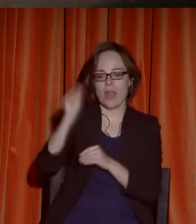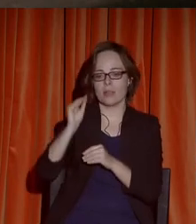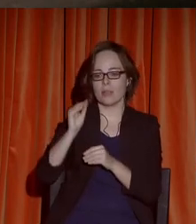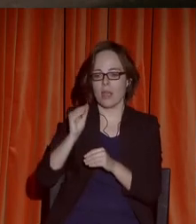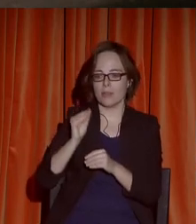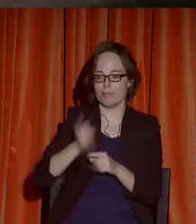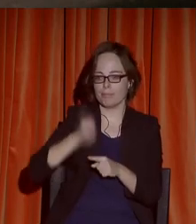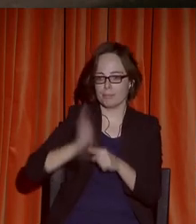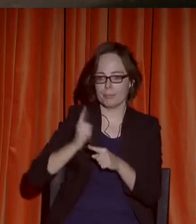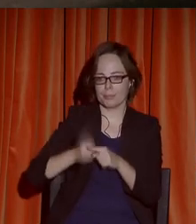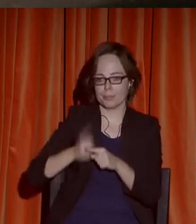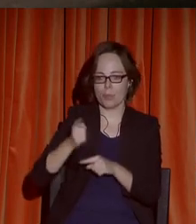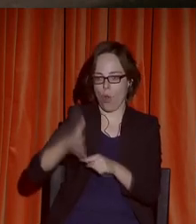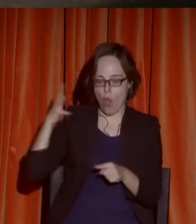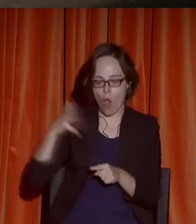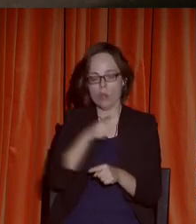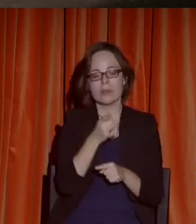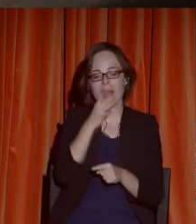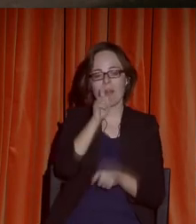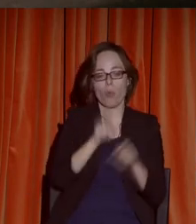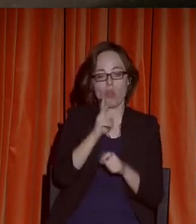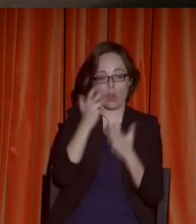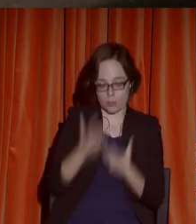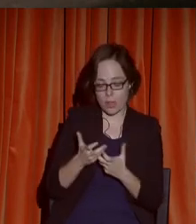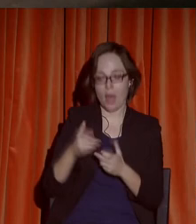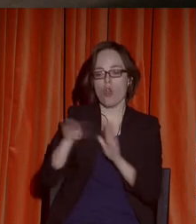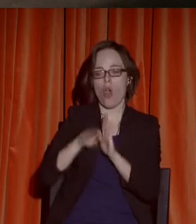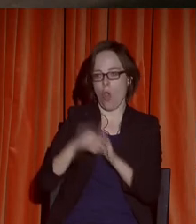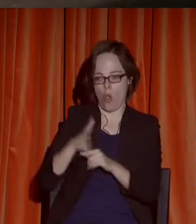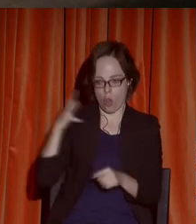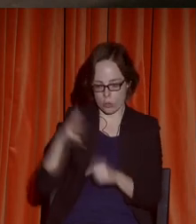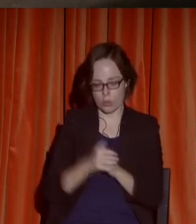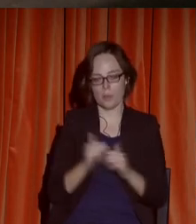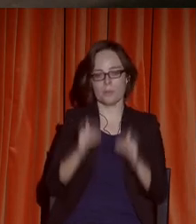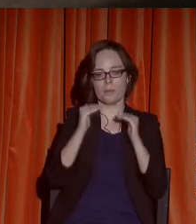indywidualna. Mamy tak również wprowadzoną w Trybunale kilka lat temu politykę